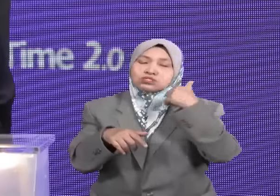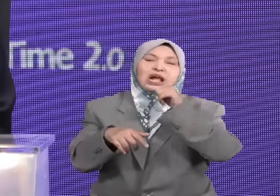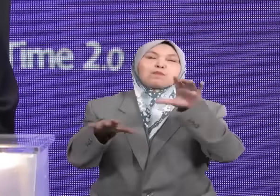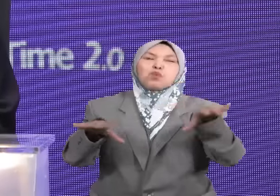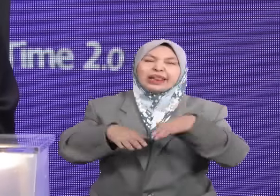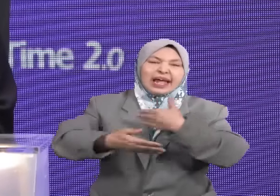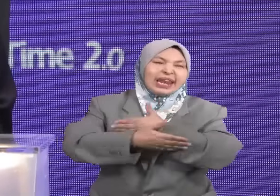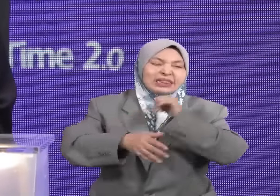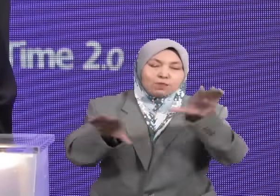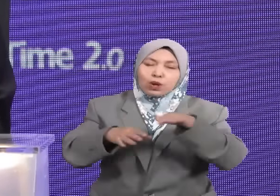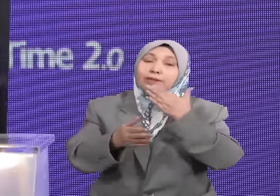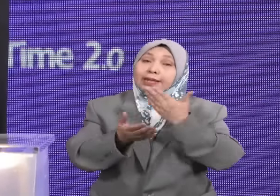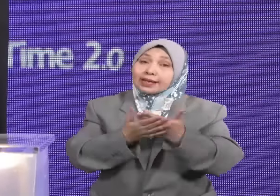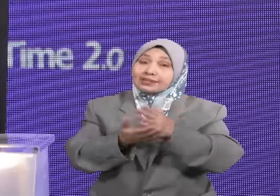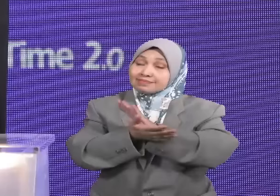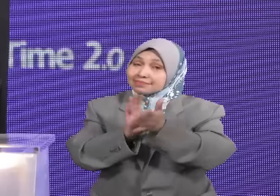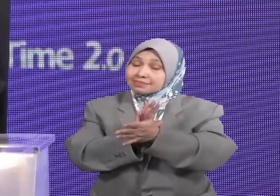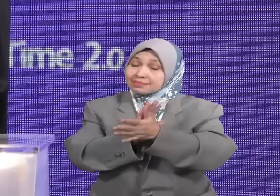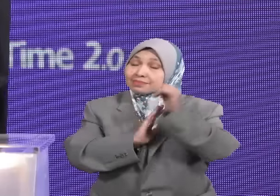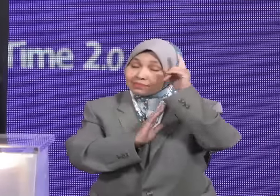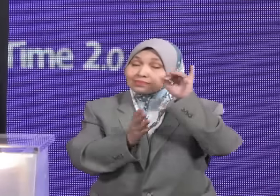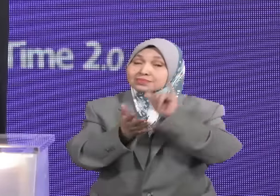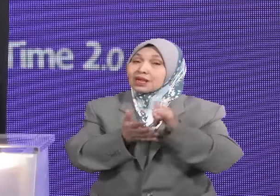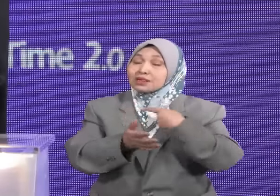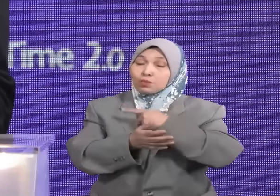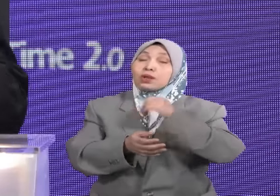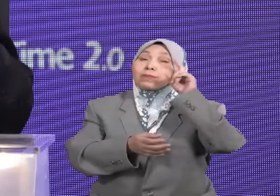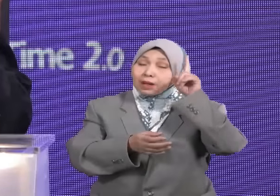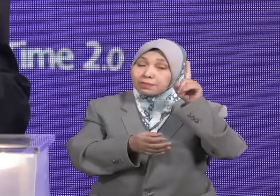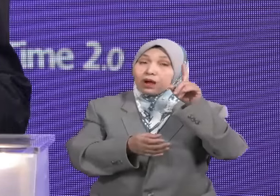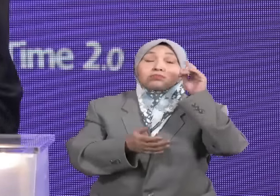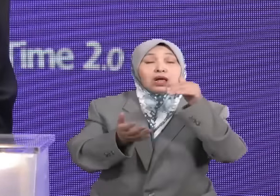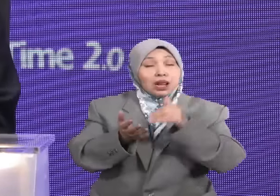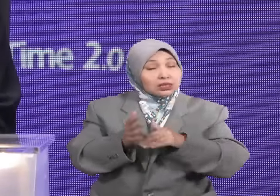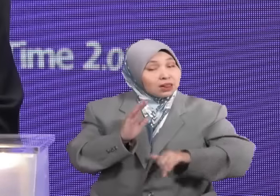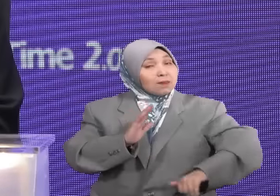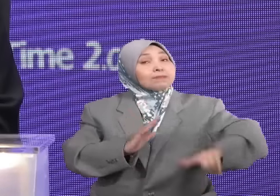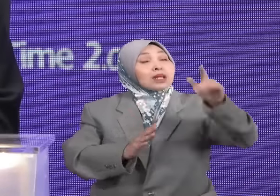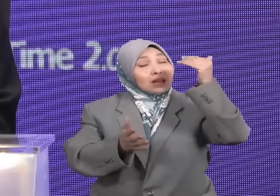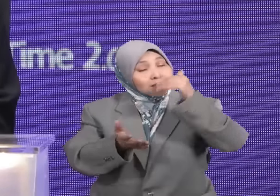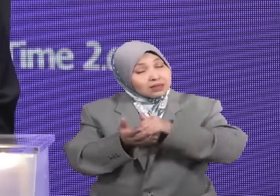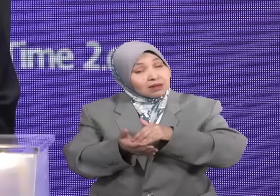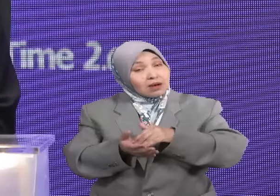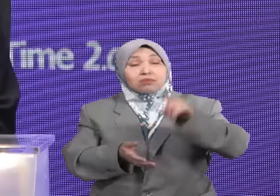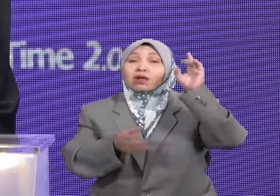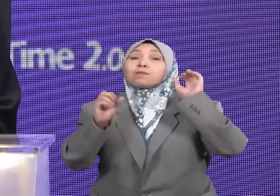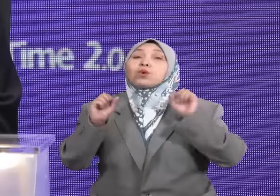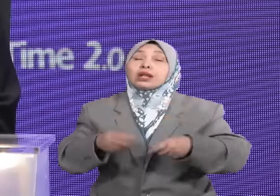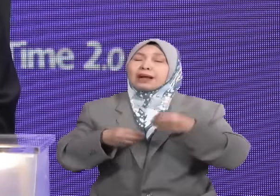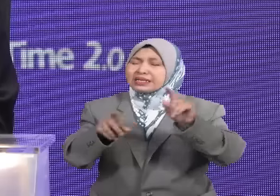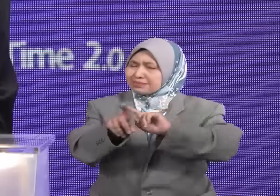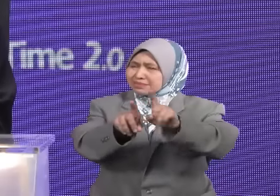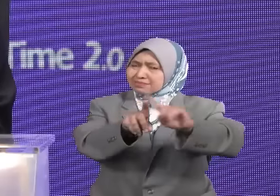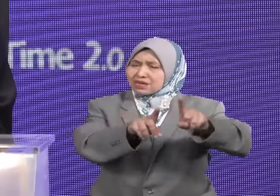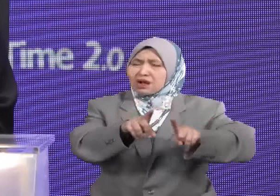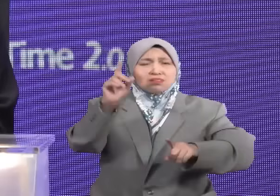melakukan kebaikan. Jadi, kefahaman itu kita boleh memahami Allah lebih lagi. Walillahil mathalul a'la. Allah boleh bagi macam-macam.